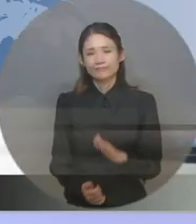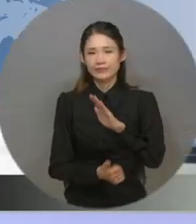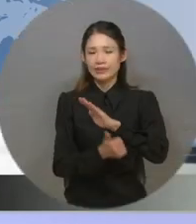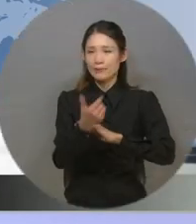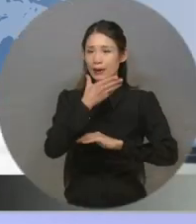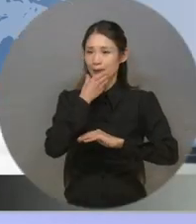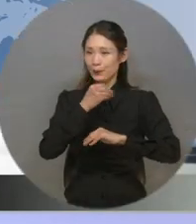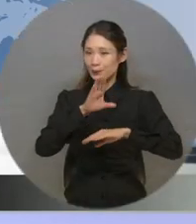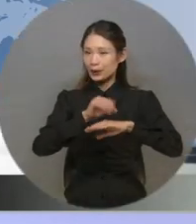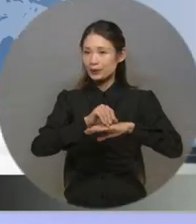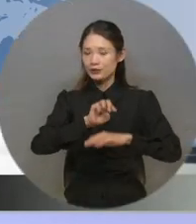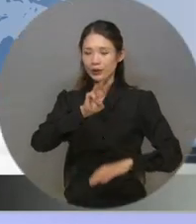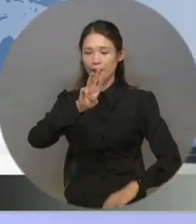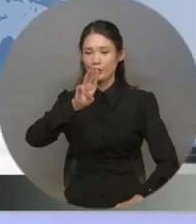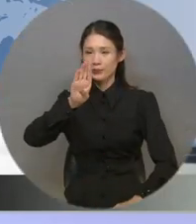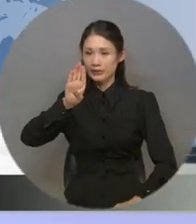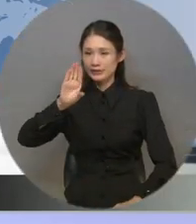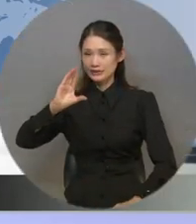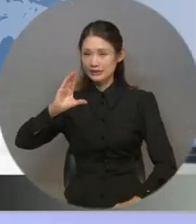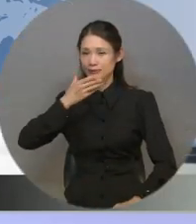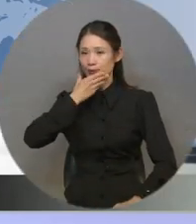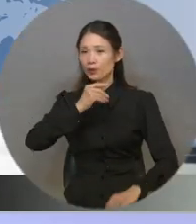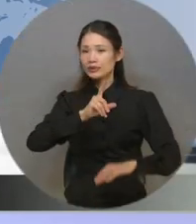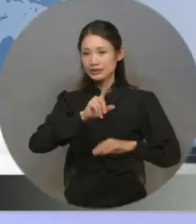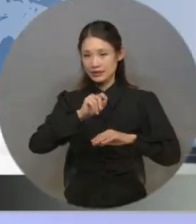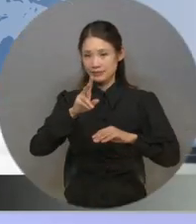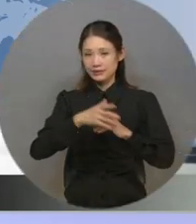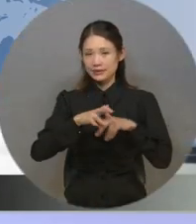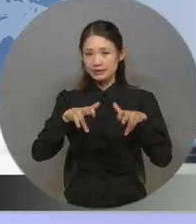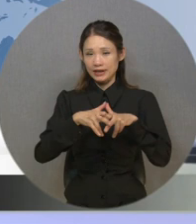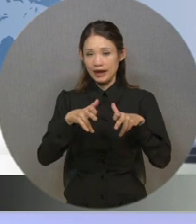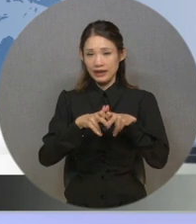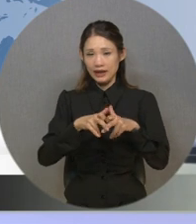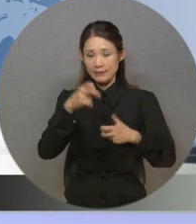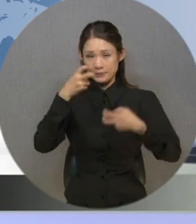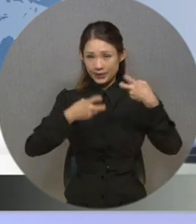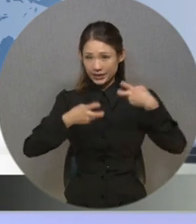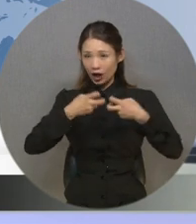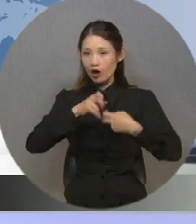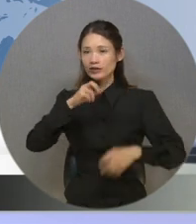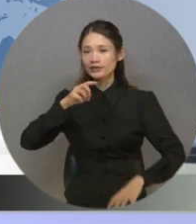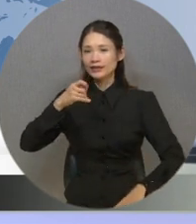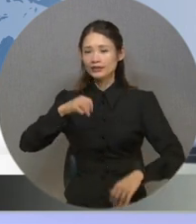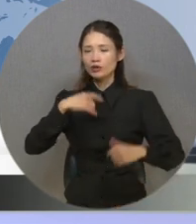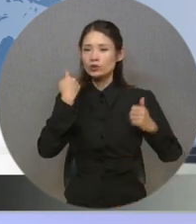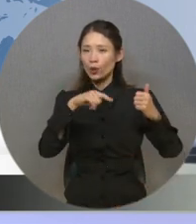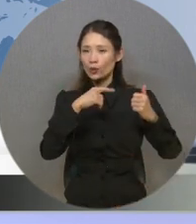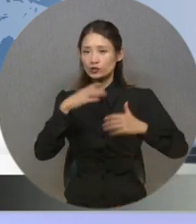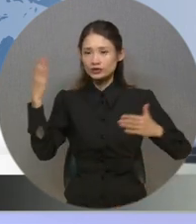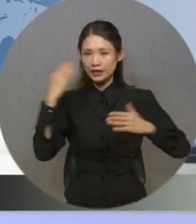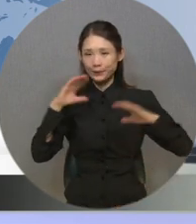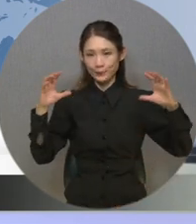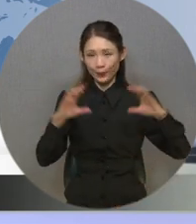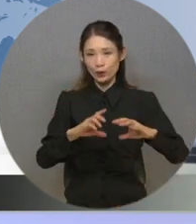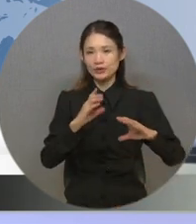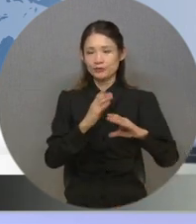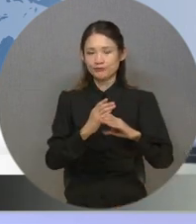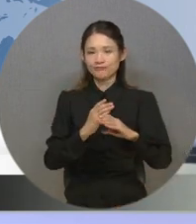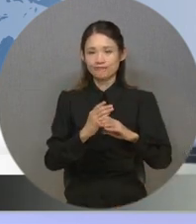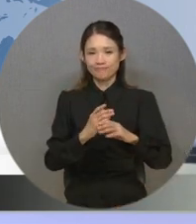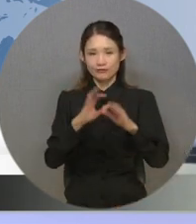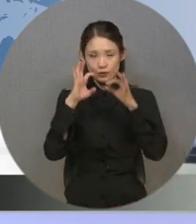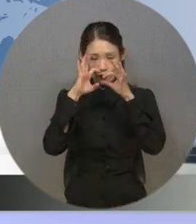희망복지방송 WBC 복제티비가 장애인 미디어 크리에이터 교육생 모집을 시작했습니다 장에게서도 그